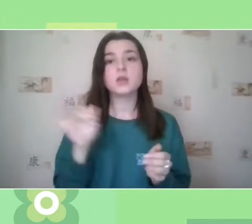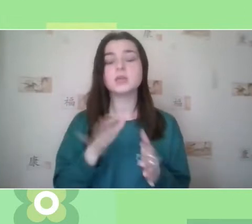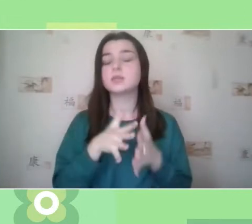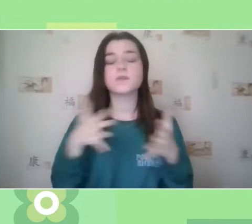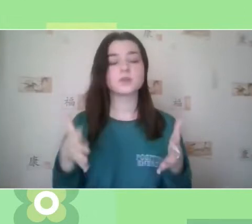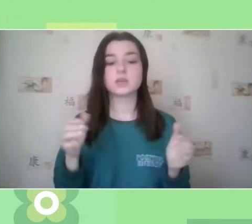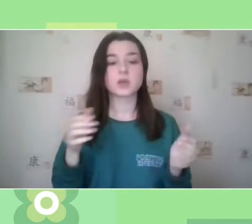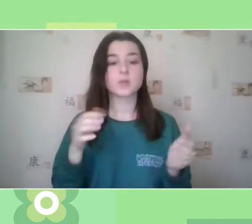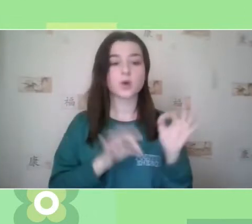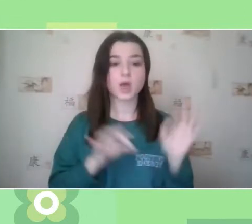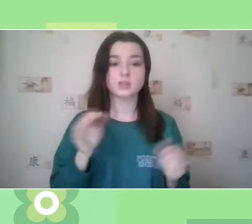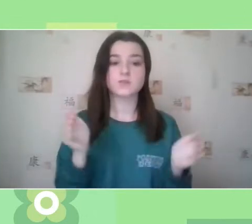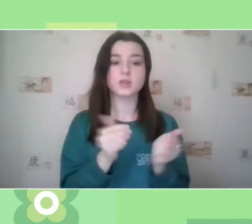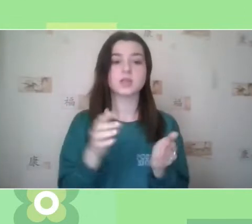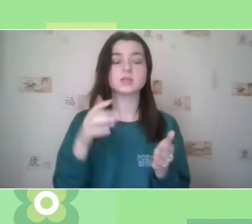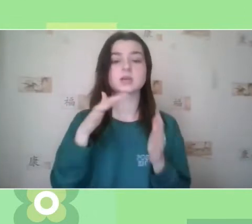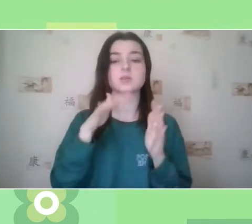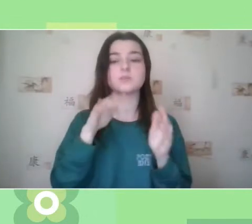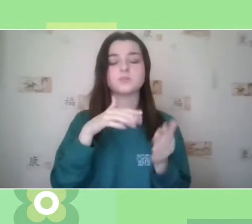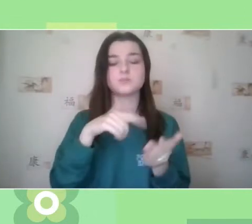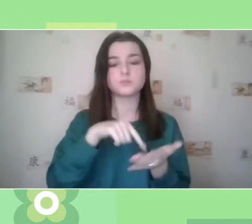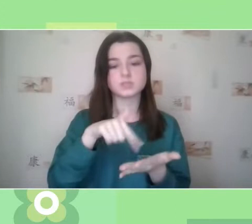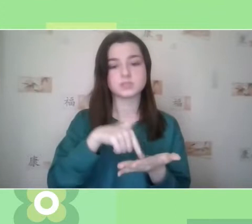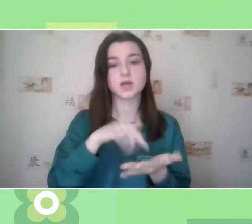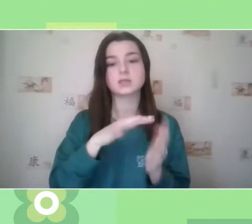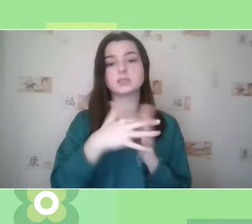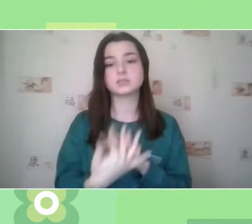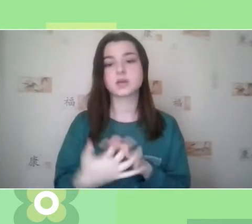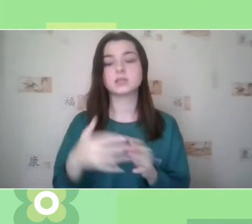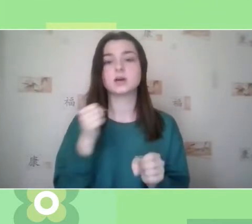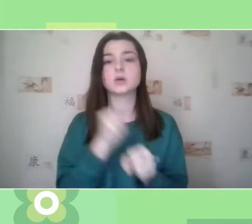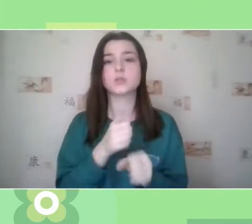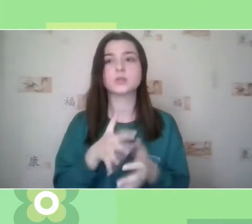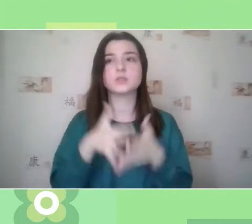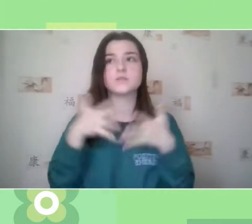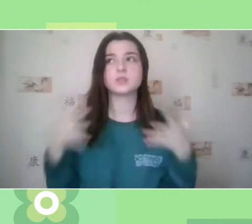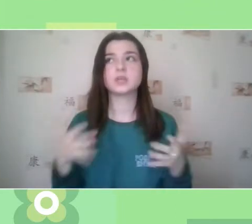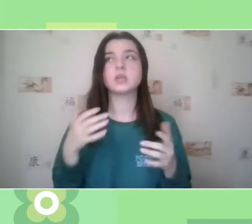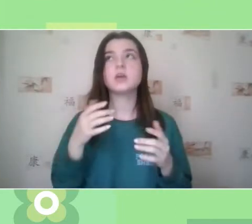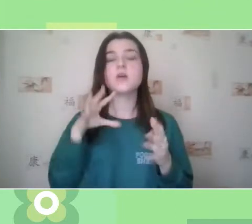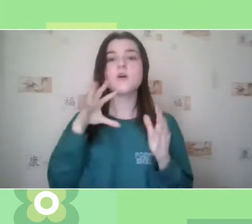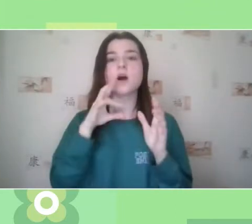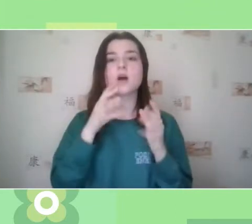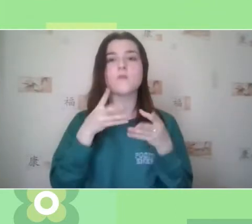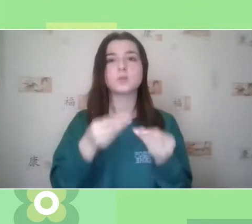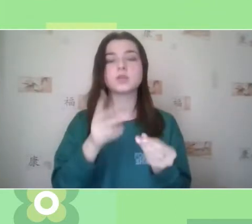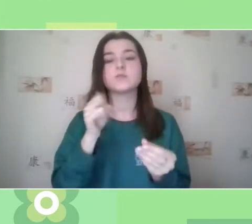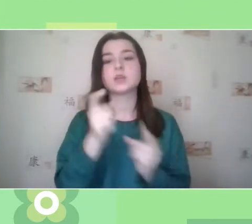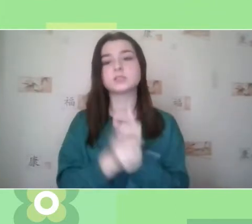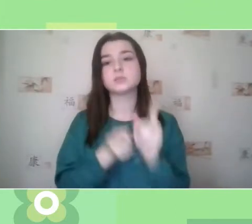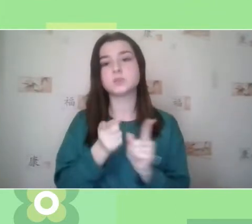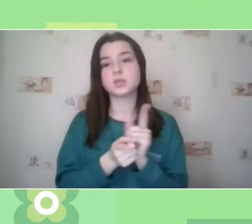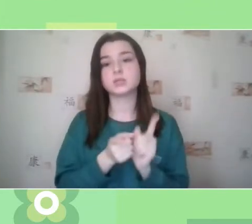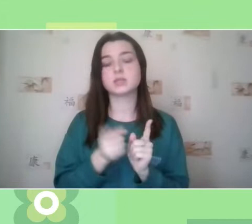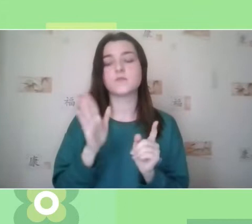проекти в маленьких містах і селах спричиняють справжній ажіотаж і вплив на зміни в усьому суспільстві, іноді в